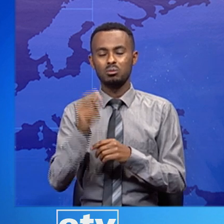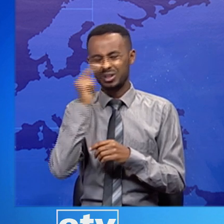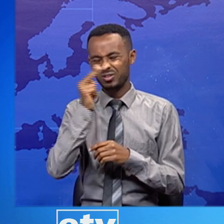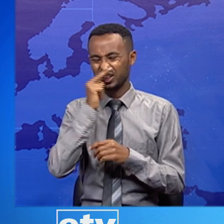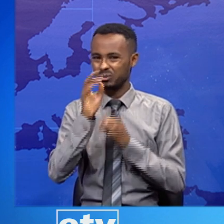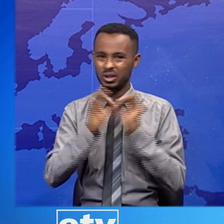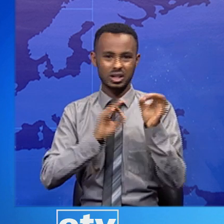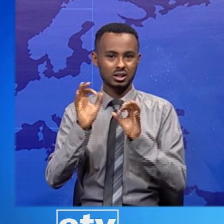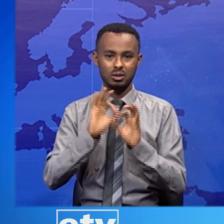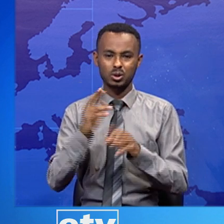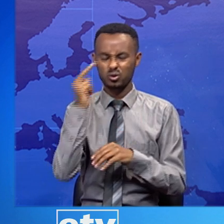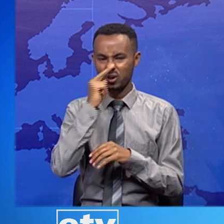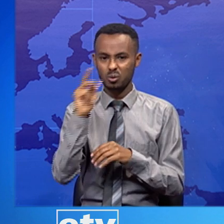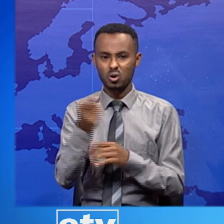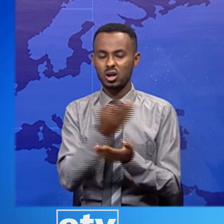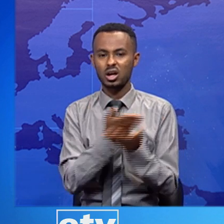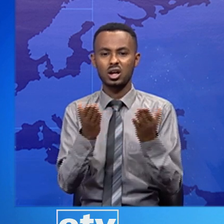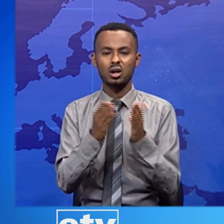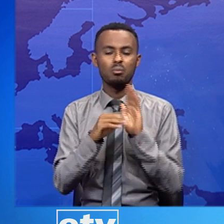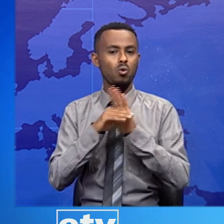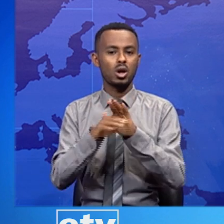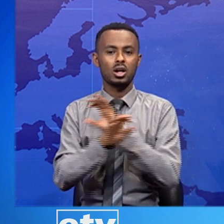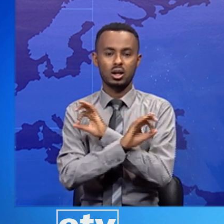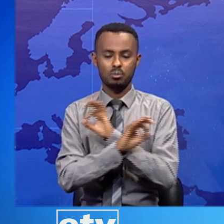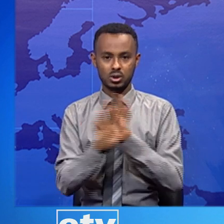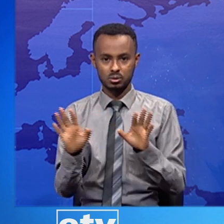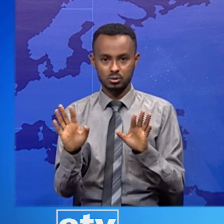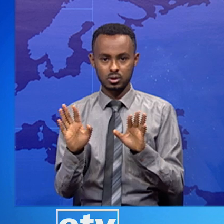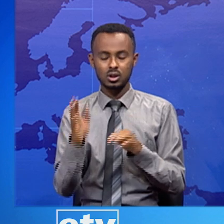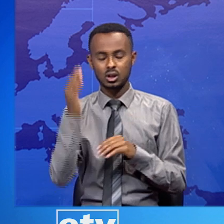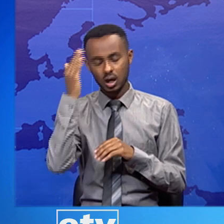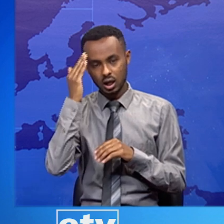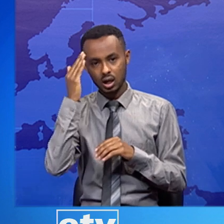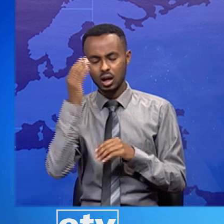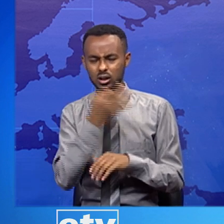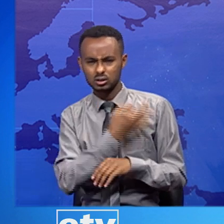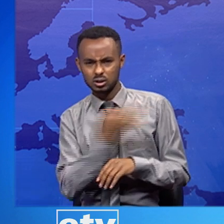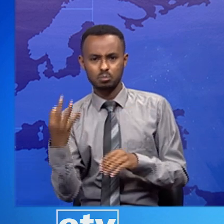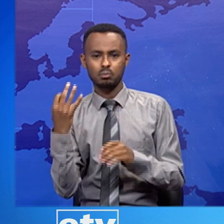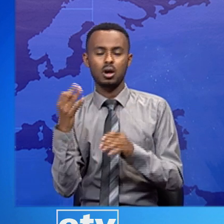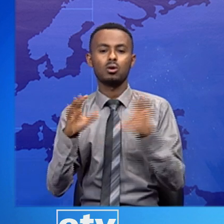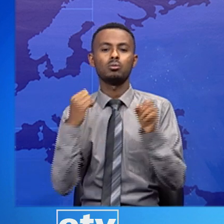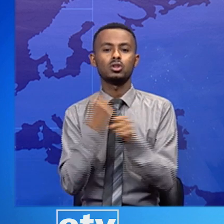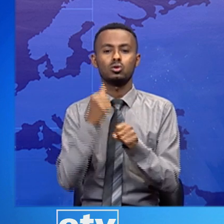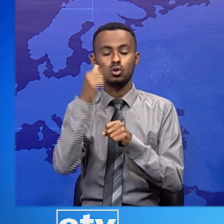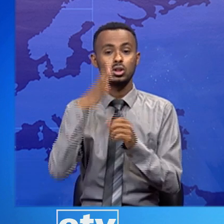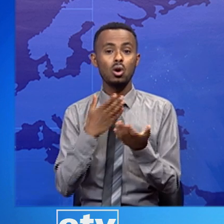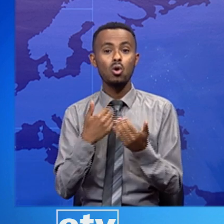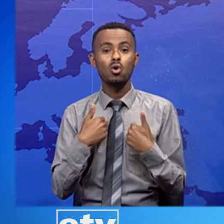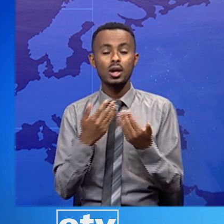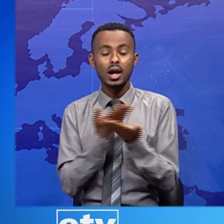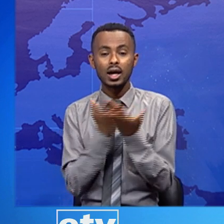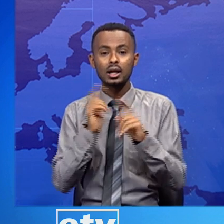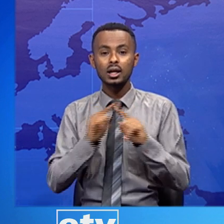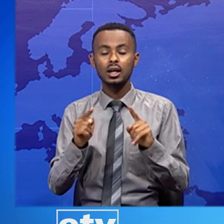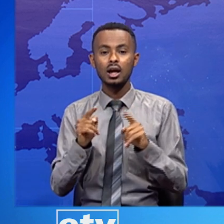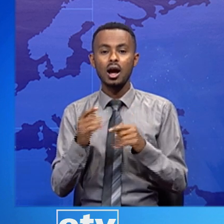የሚችል መሆን አለበት። በፌክ መገለጥ ነገር መሆነ ነገር መወከል እናቃለን አሳምነው የሚሰሩ ሰዎችም አሉ።